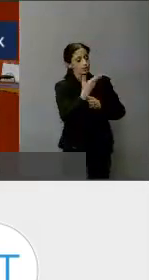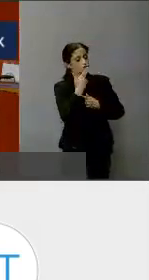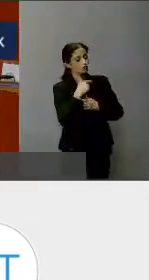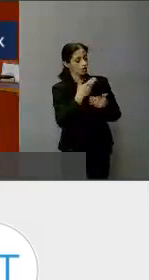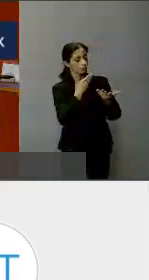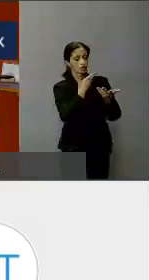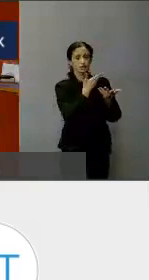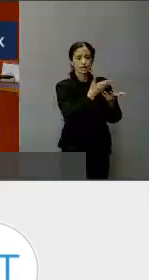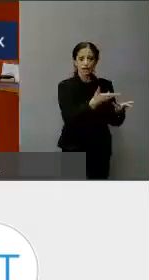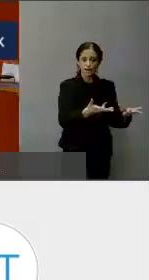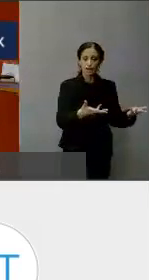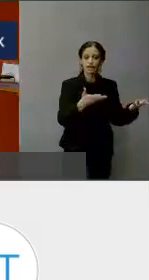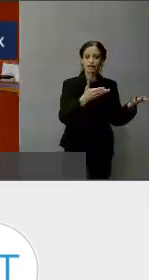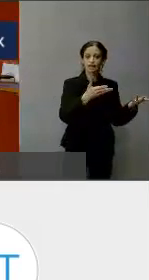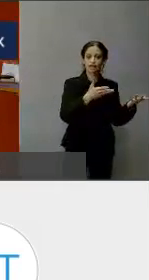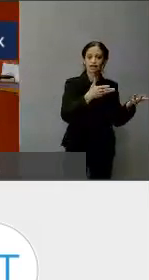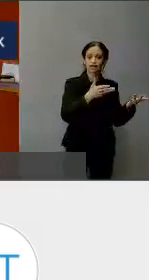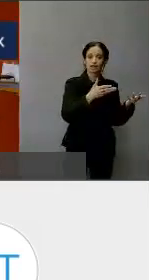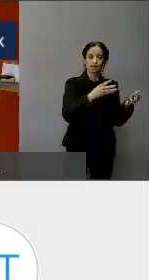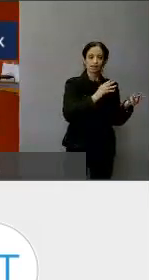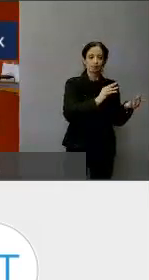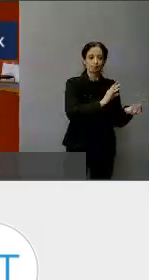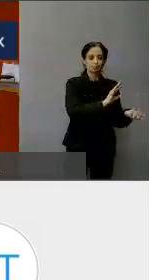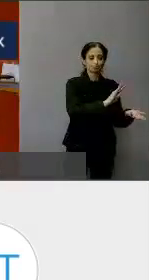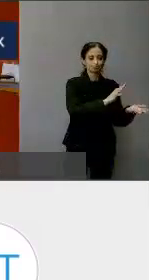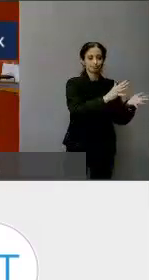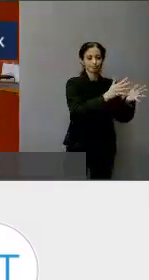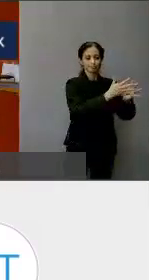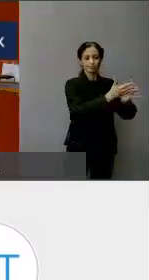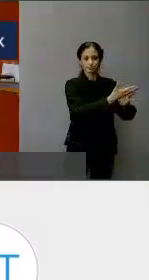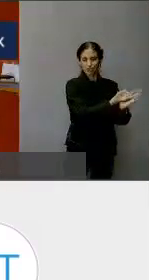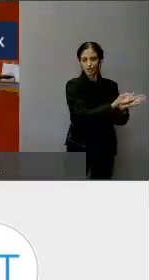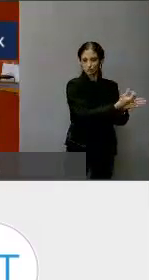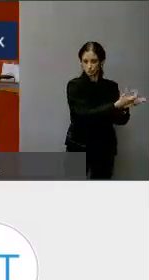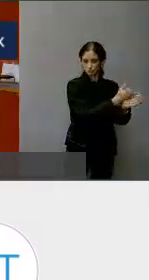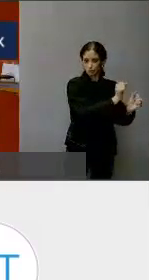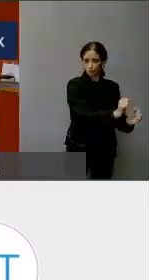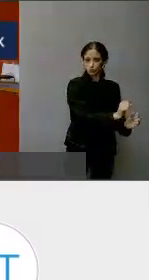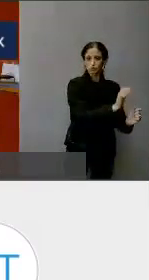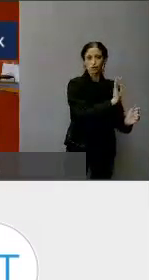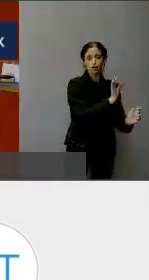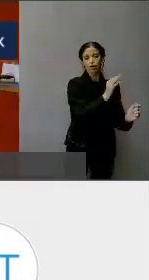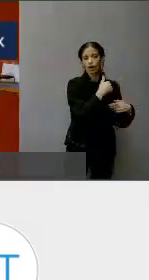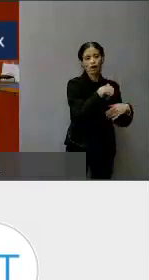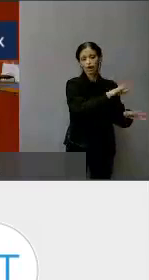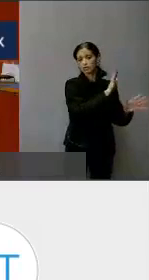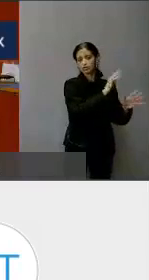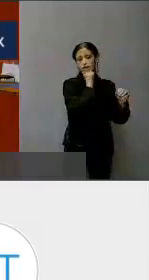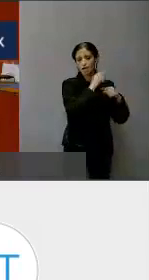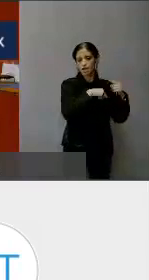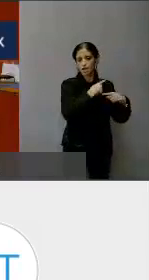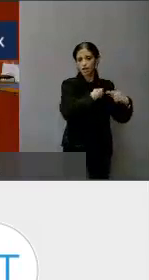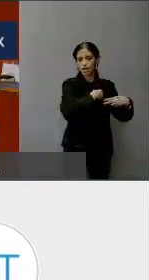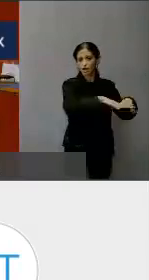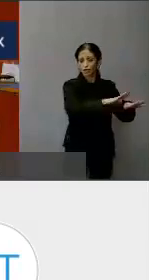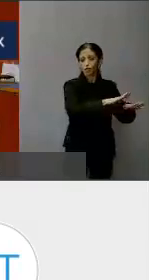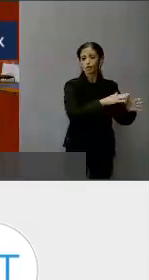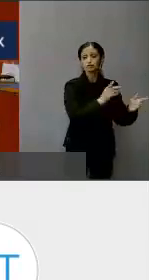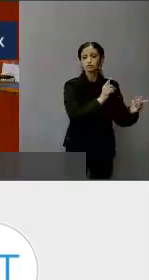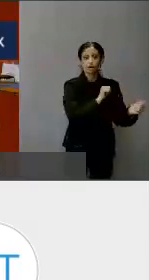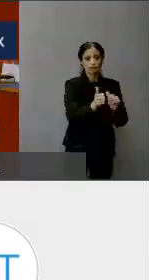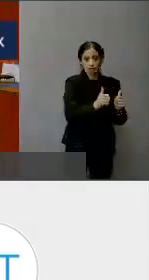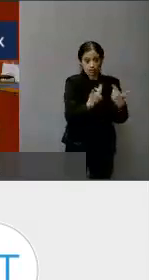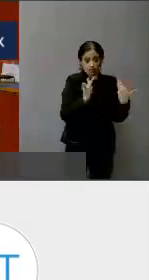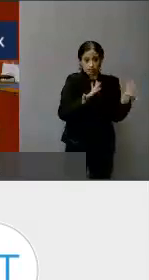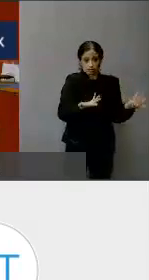a frutto in qualche maniera oppure no semplicemente in alternativa che ci troviamo davanti